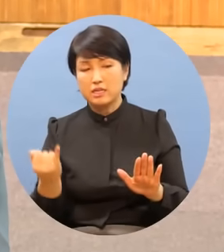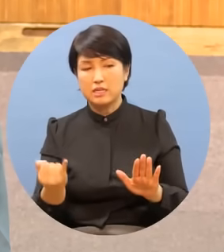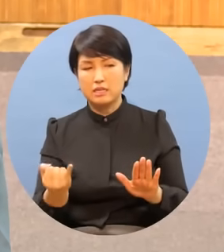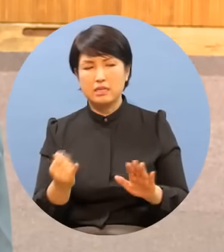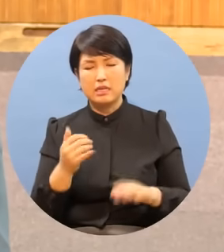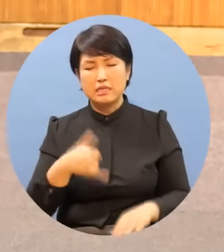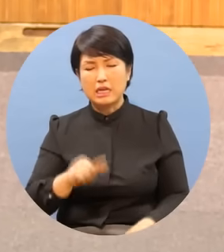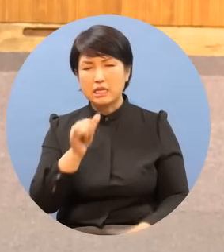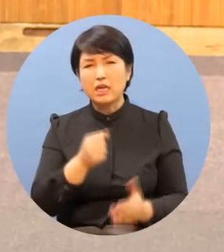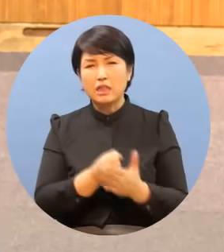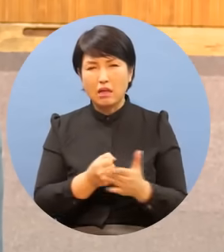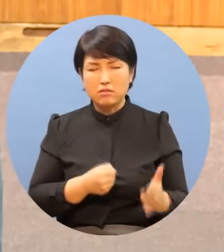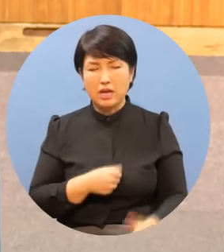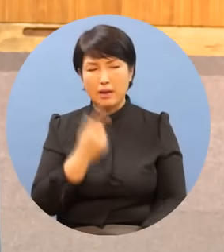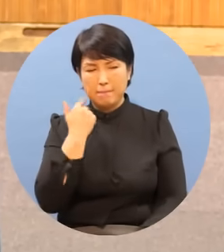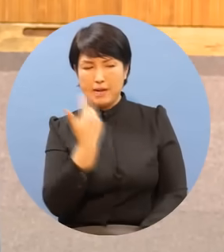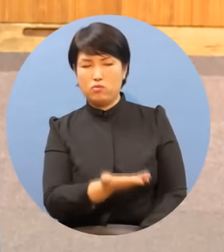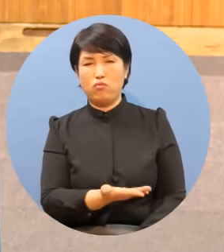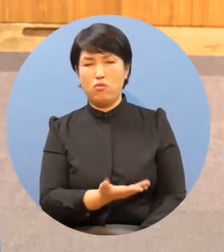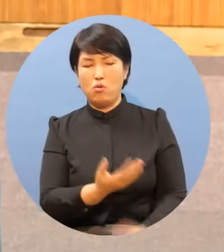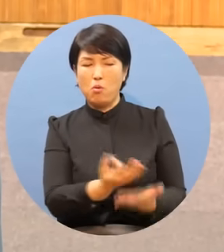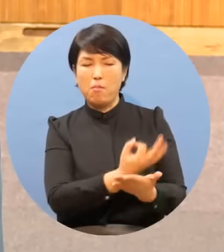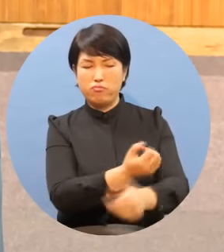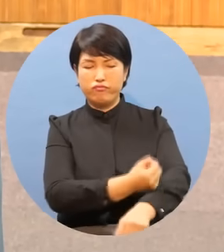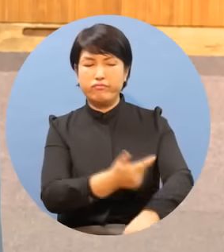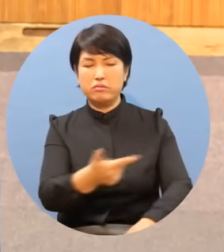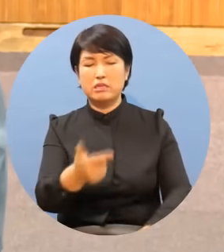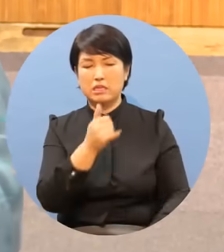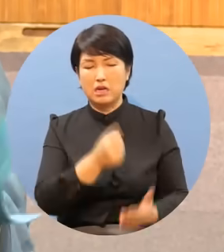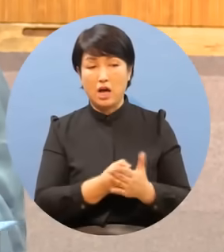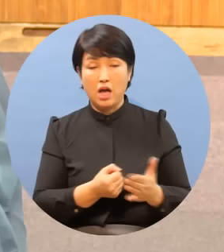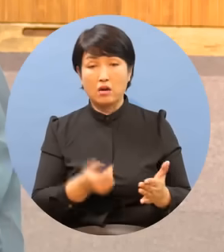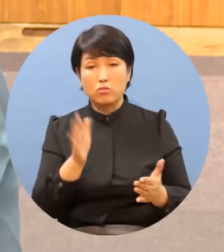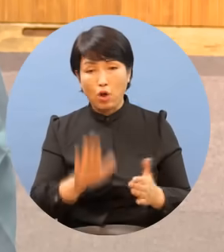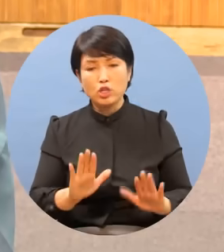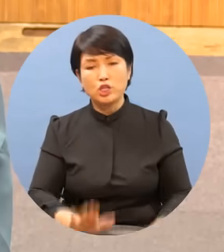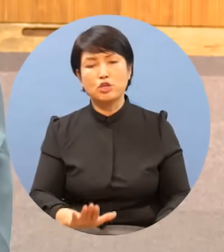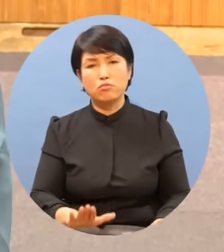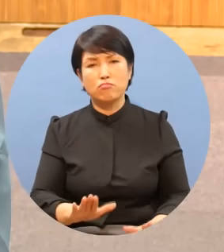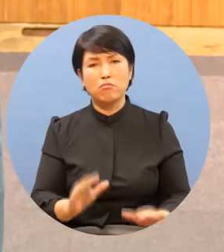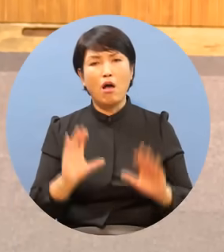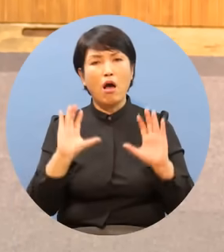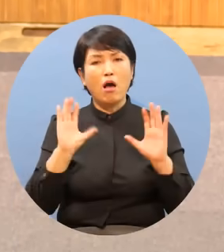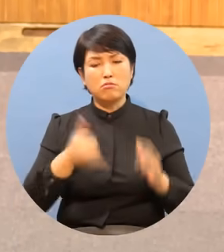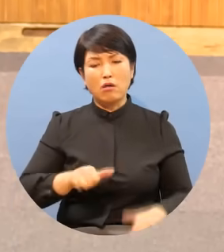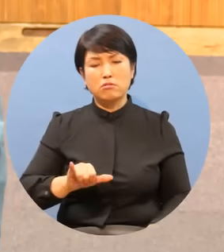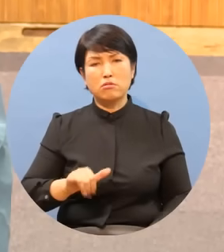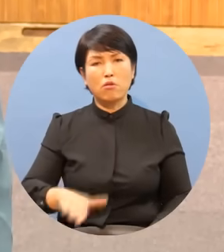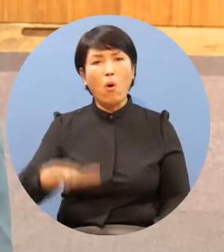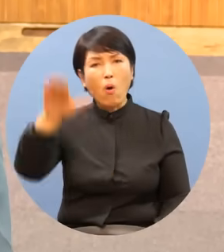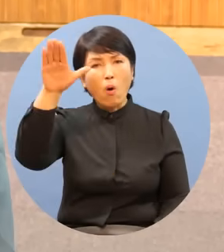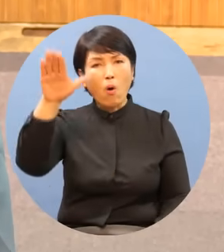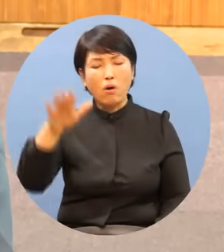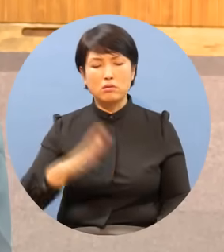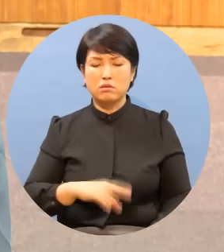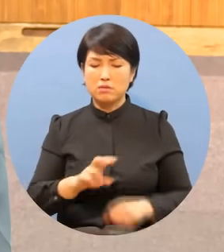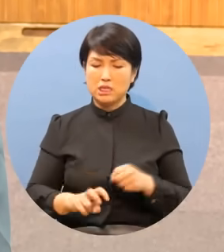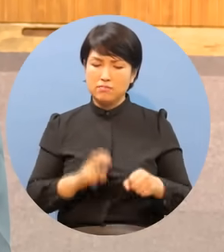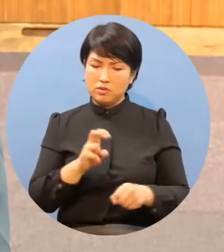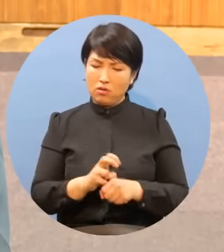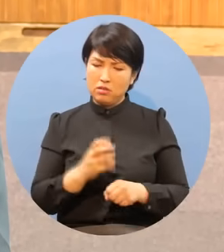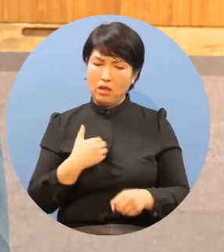애들도 있고 또 돈도 벌어 그러면 오니까 이제 뭐 애도 크고 그러니까 이거 내가 이거 앞으로 20년